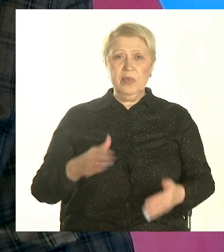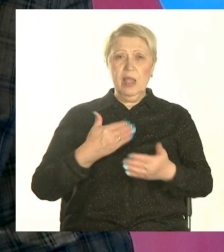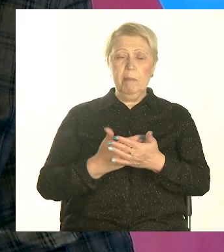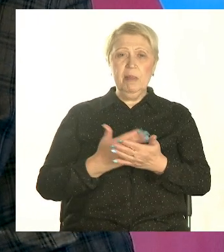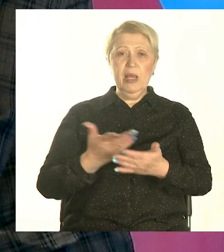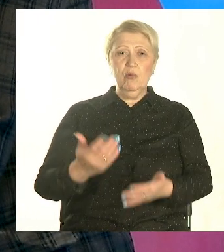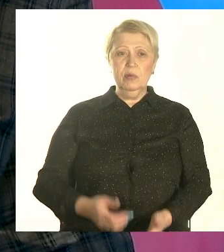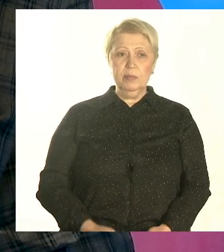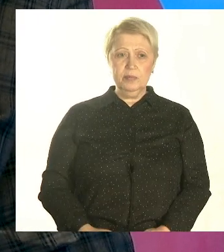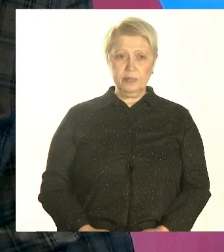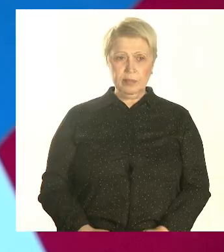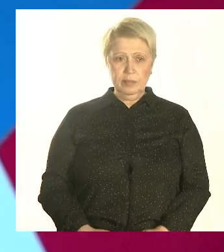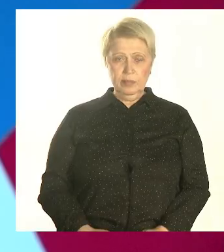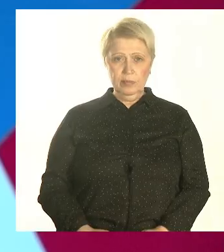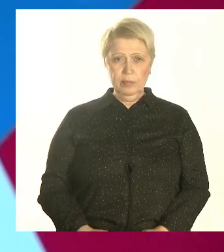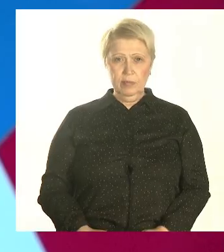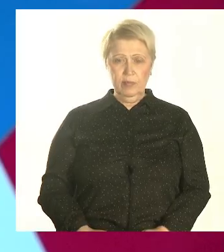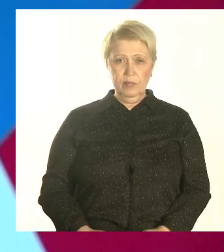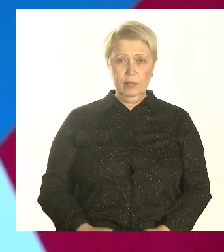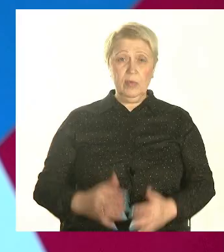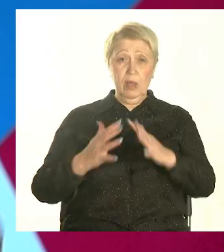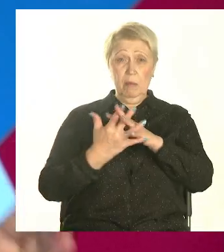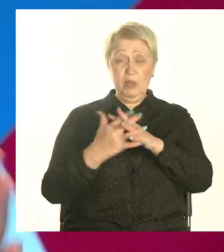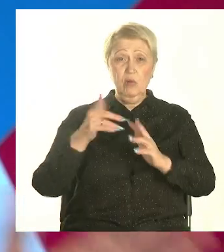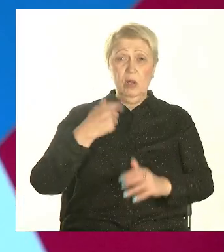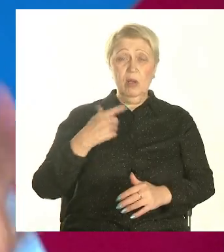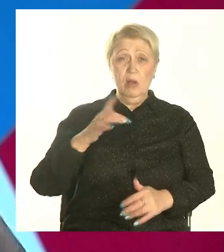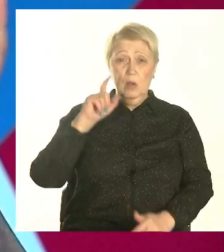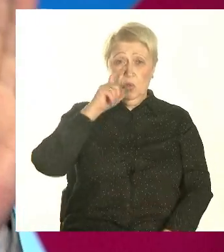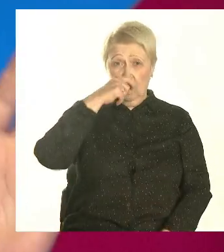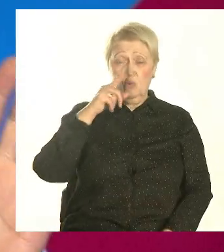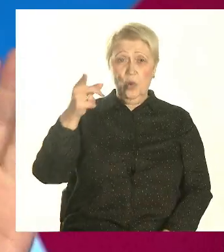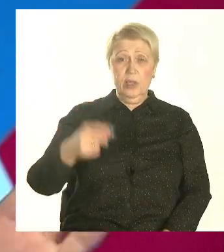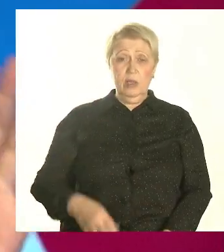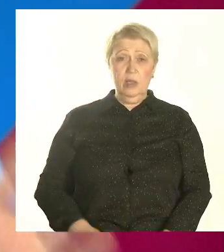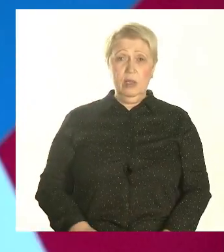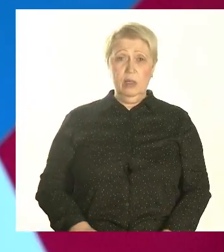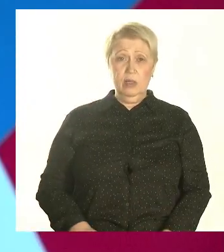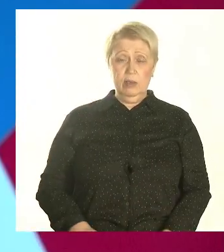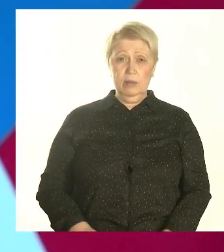самый, допустим, Горький, ну вообще, там, неважно, Горький,